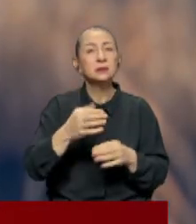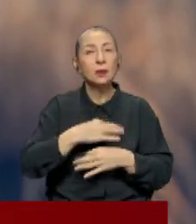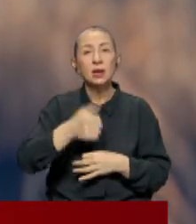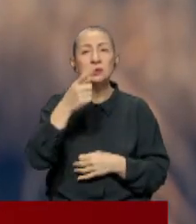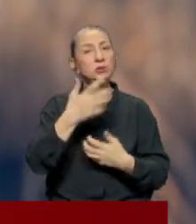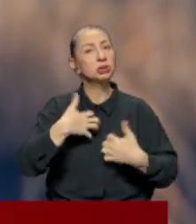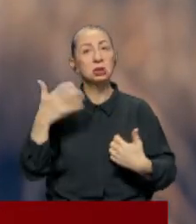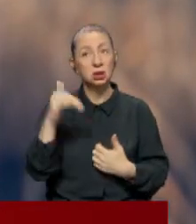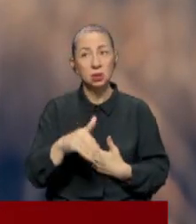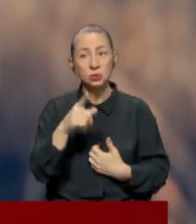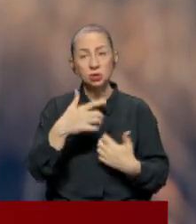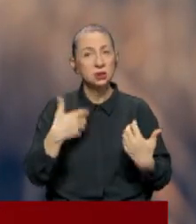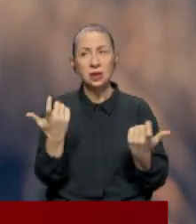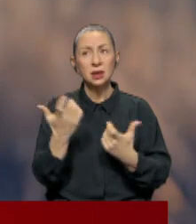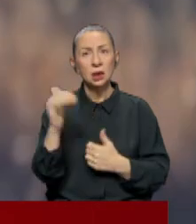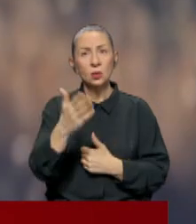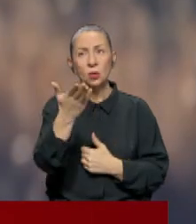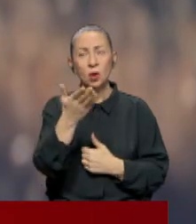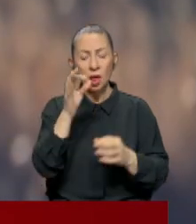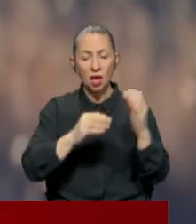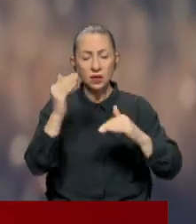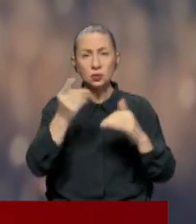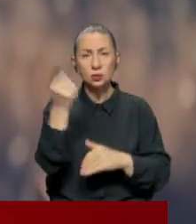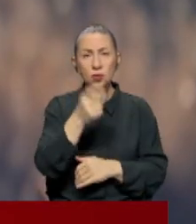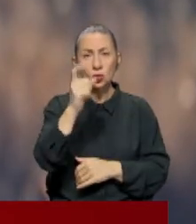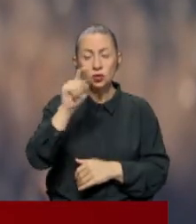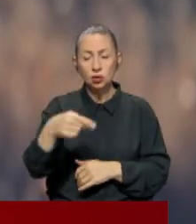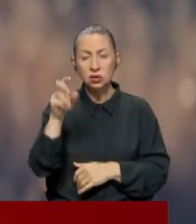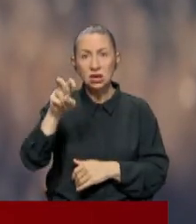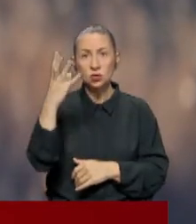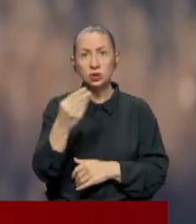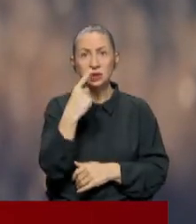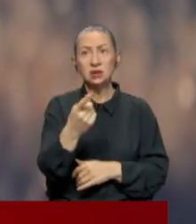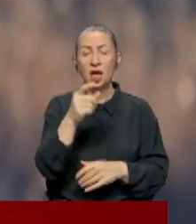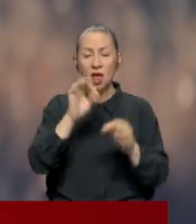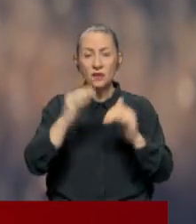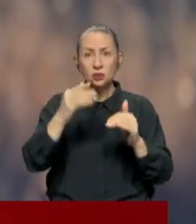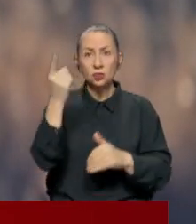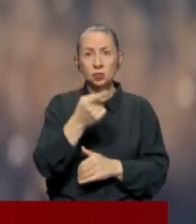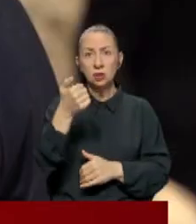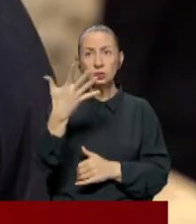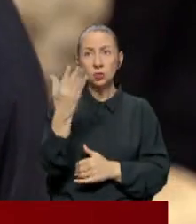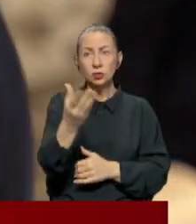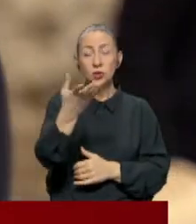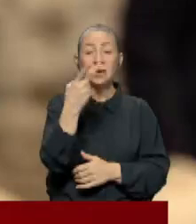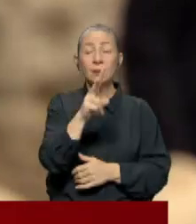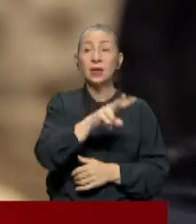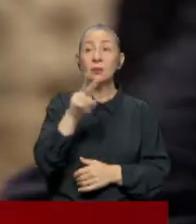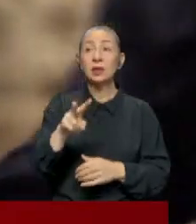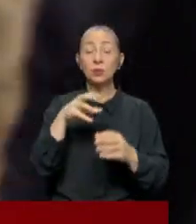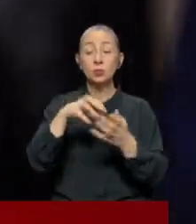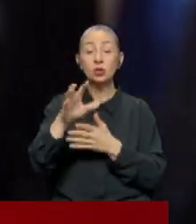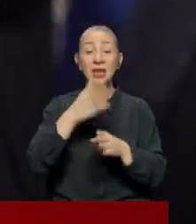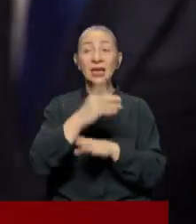Size bir cesaret geldi. Bu cesaret nereden geliyor? Enflasyon %9,8 olacak dediniz. Enflasyon %65 oldu. 2022